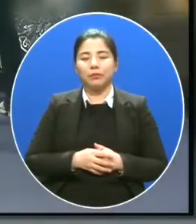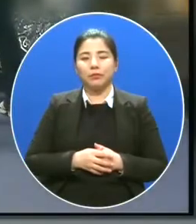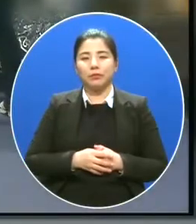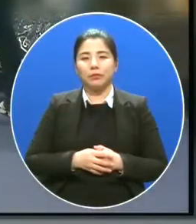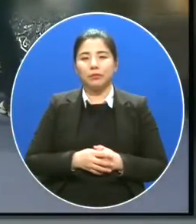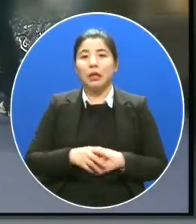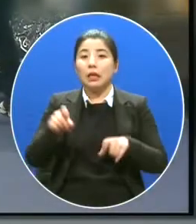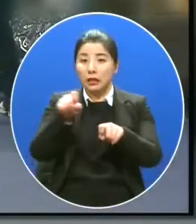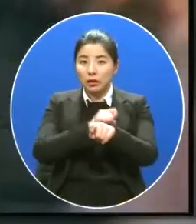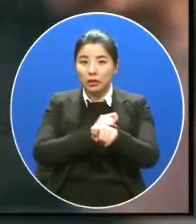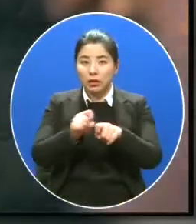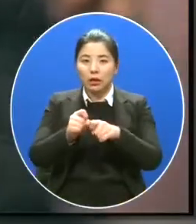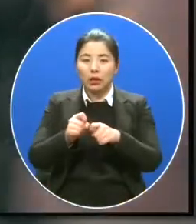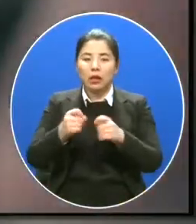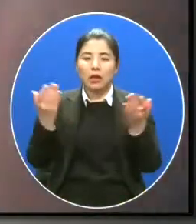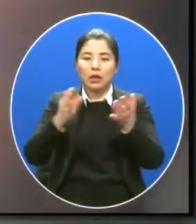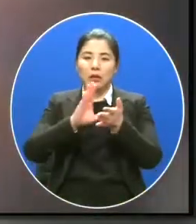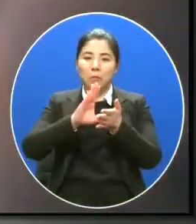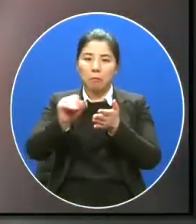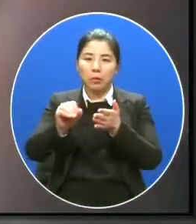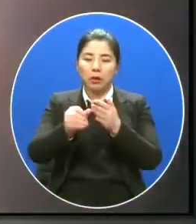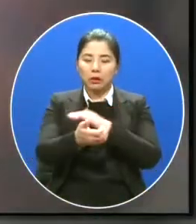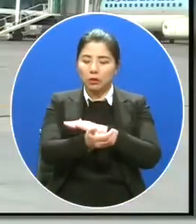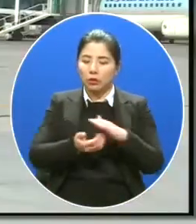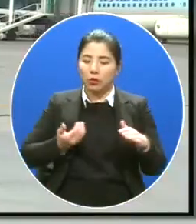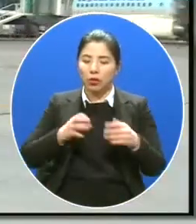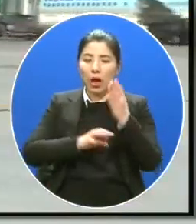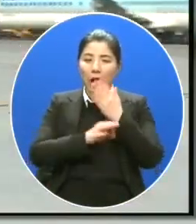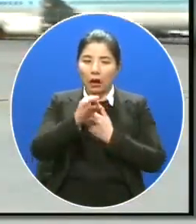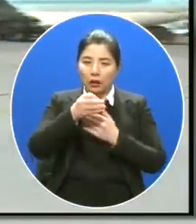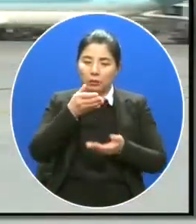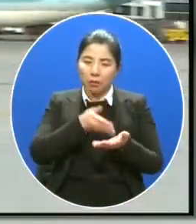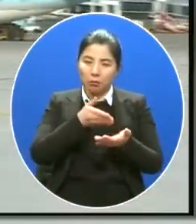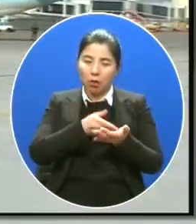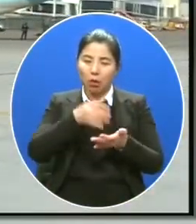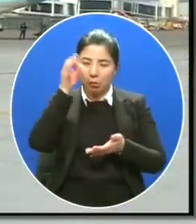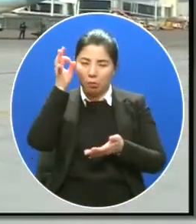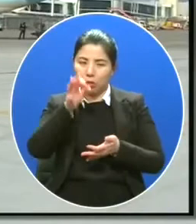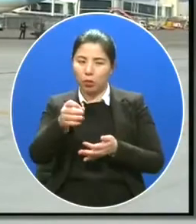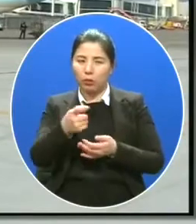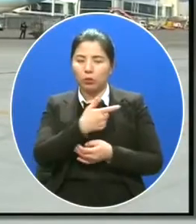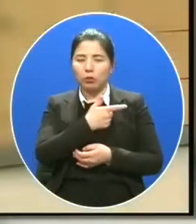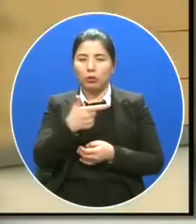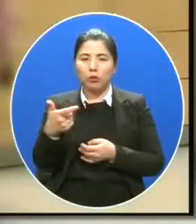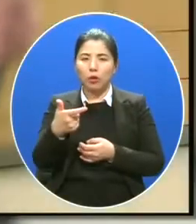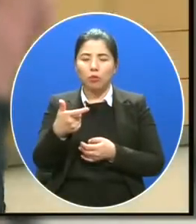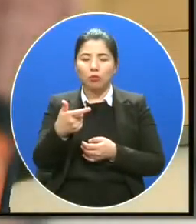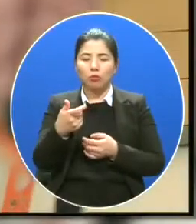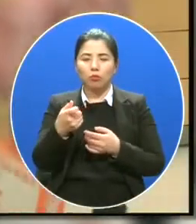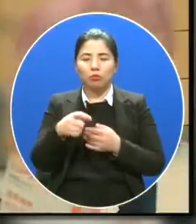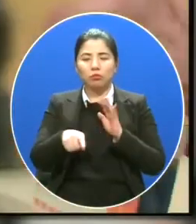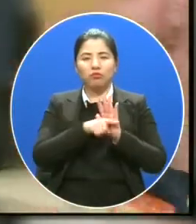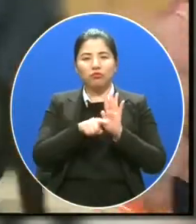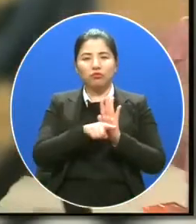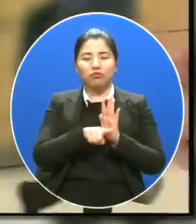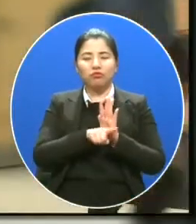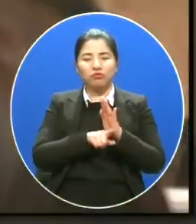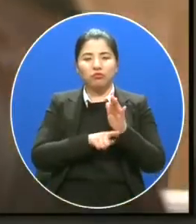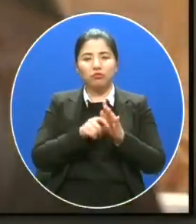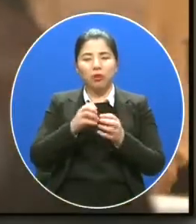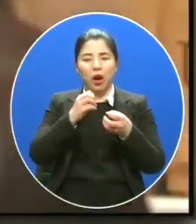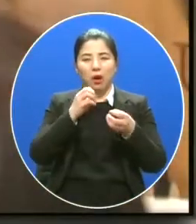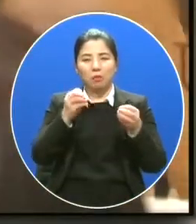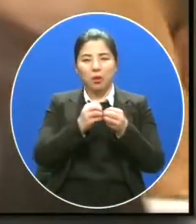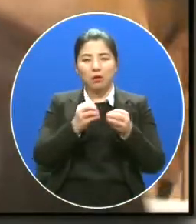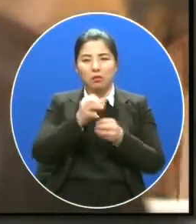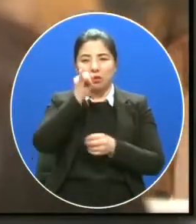보입니다. 특히 출근 시간 이전인 아침에 방송되는 내용이라고 하기엔 너무 부정적인 메시지를